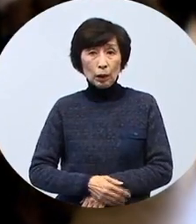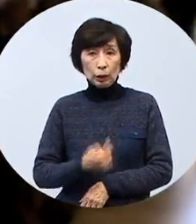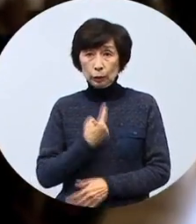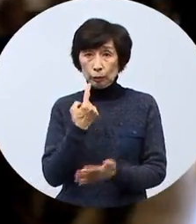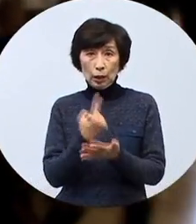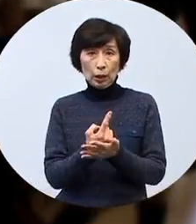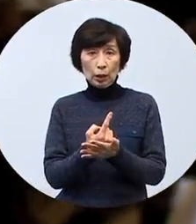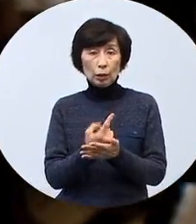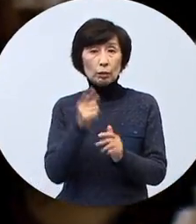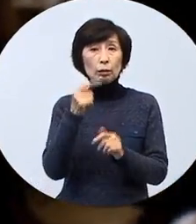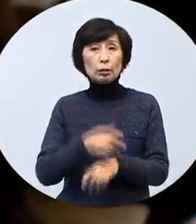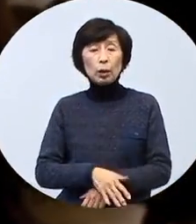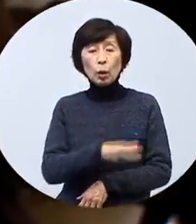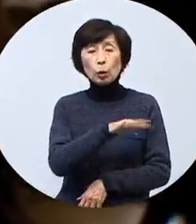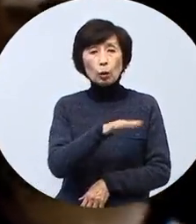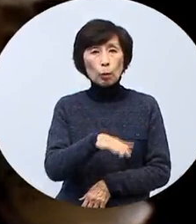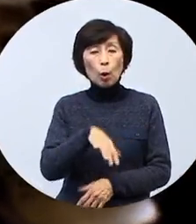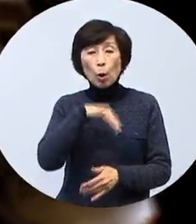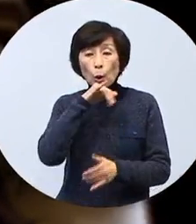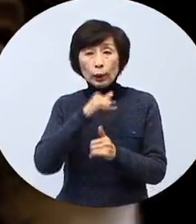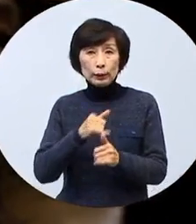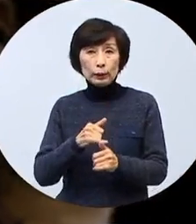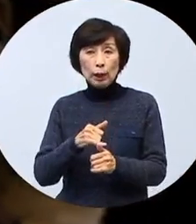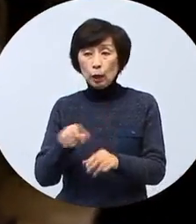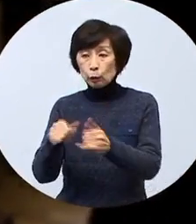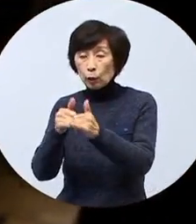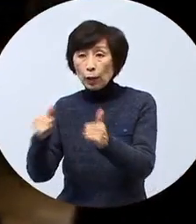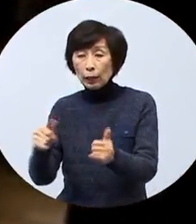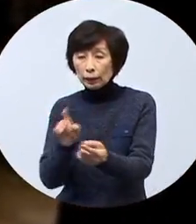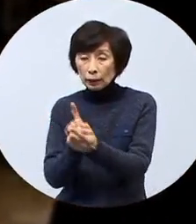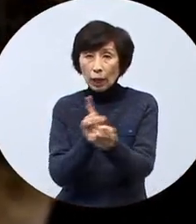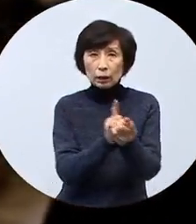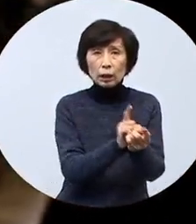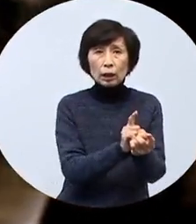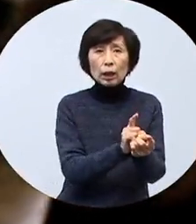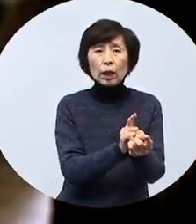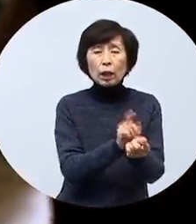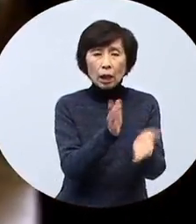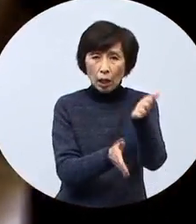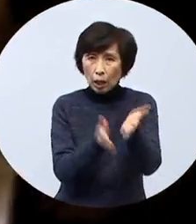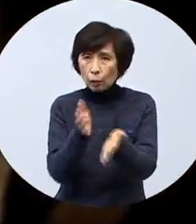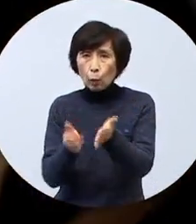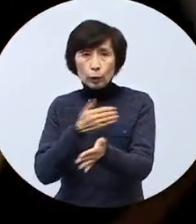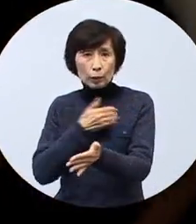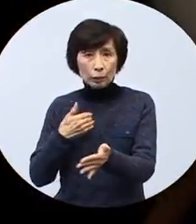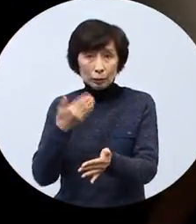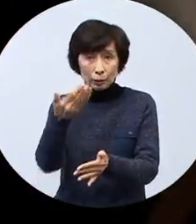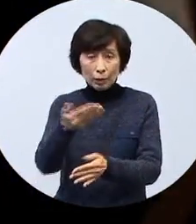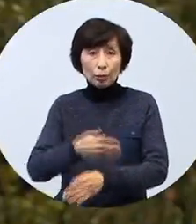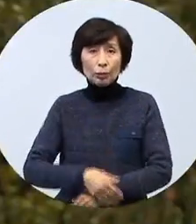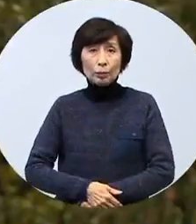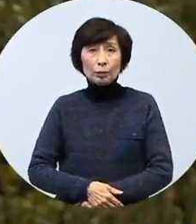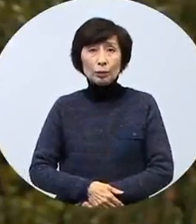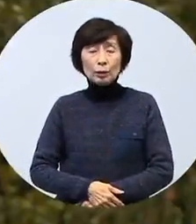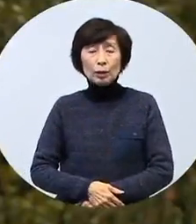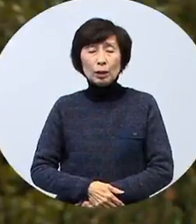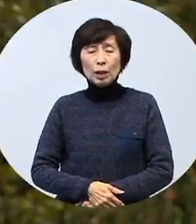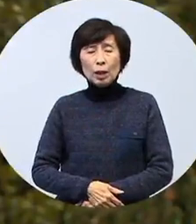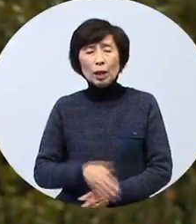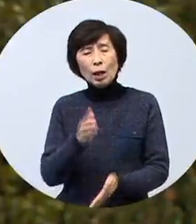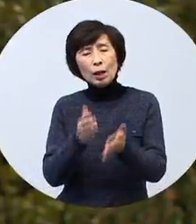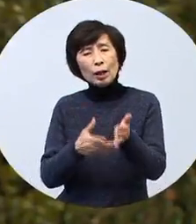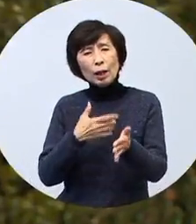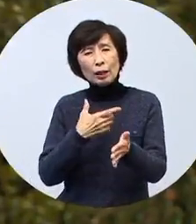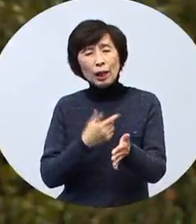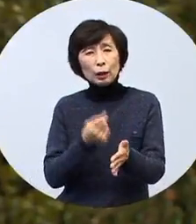けでなく、子どもたちや高齢者、障害者に適切に配慮できますか？ 気持ちはあります。